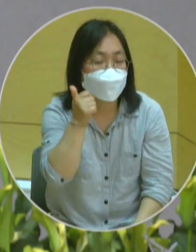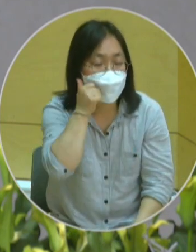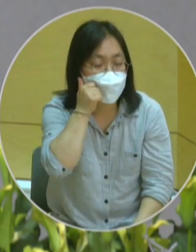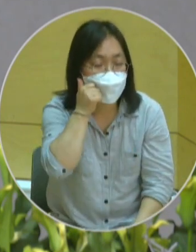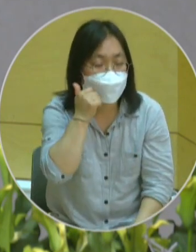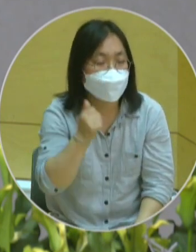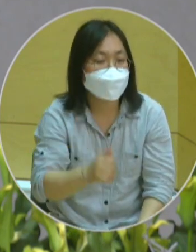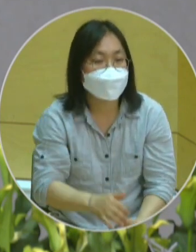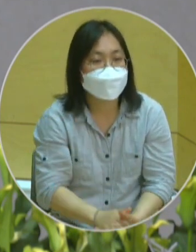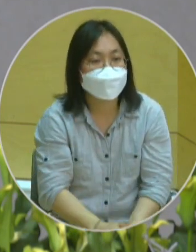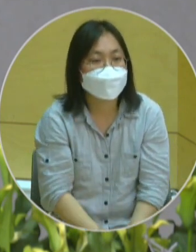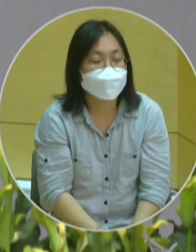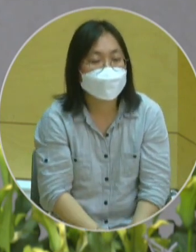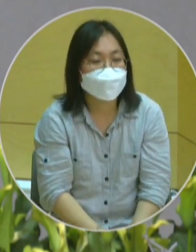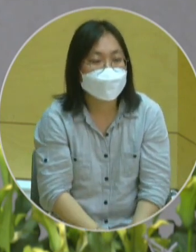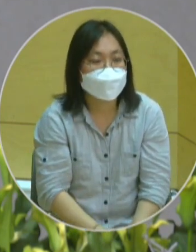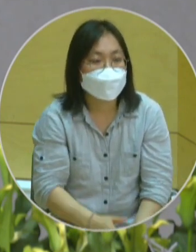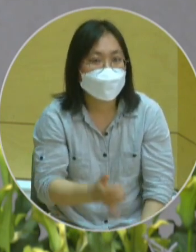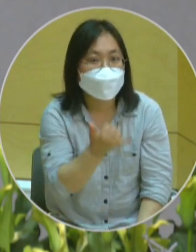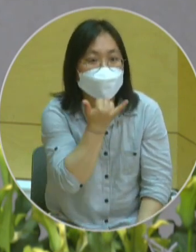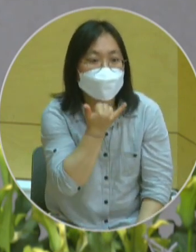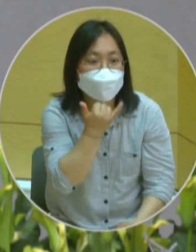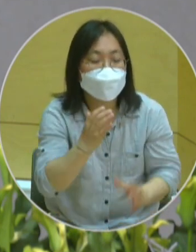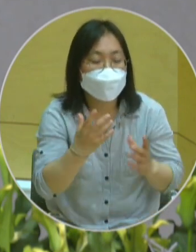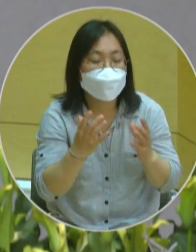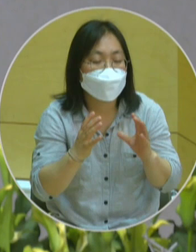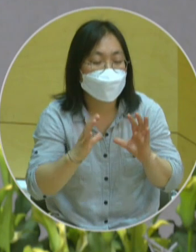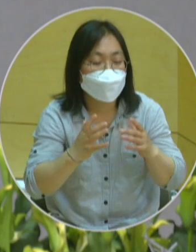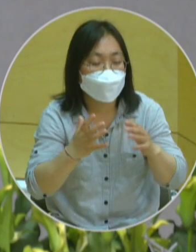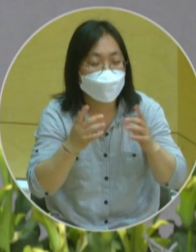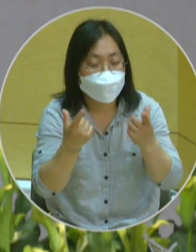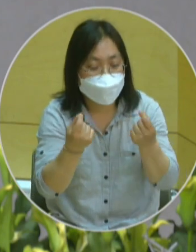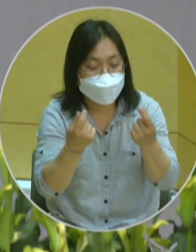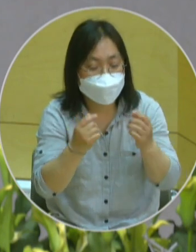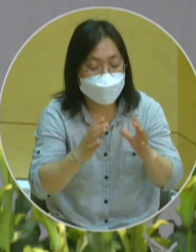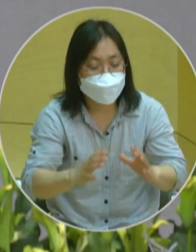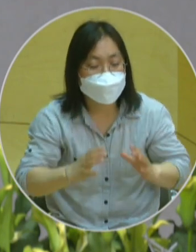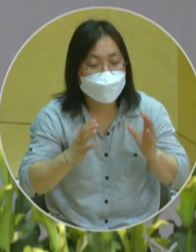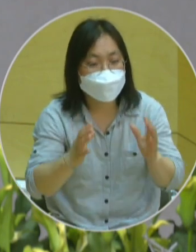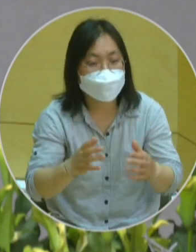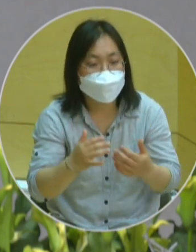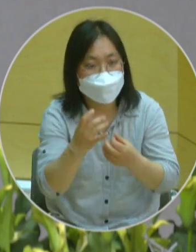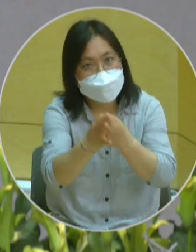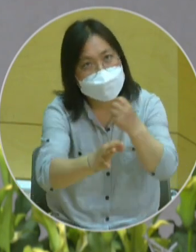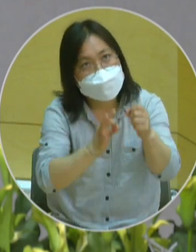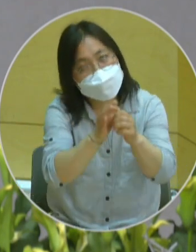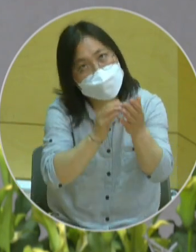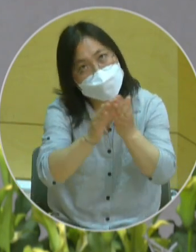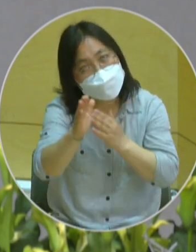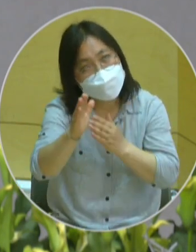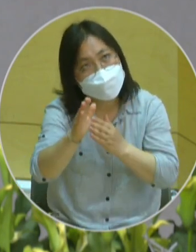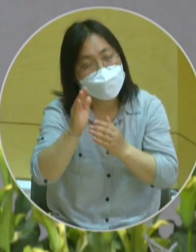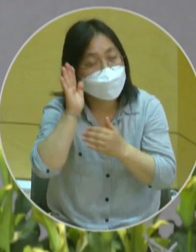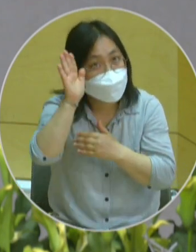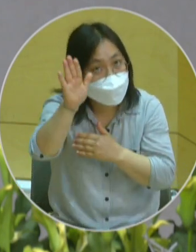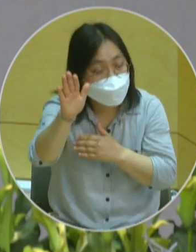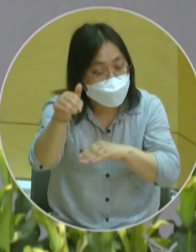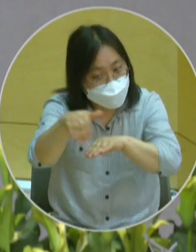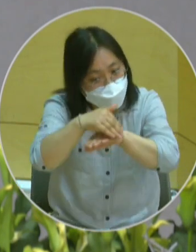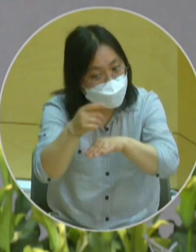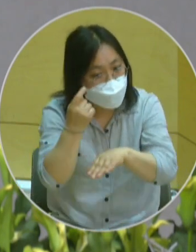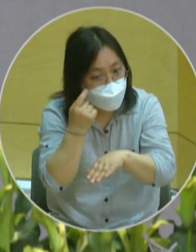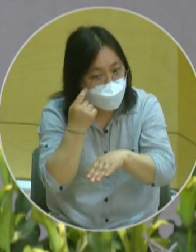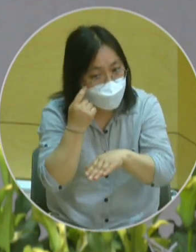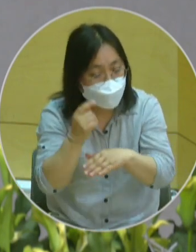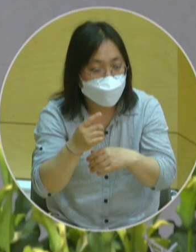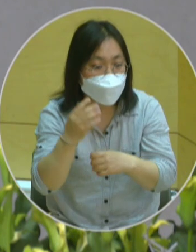거예요. 독일 같은 데서는 10년마다 미래를 내다보는 것 뭐 그렇게 예측도 하고 요즘 저희들은 한국에는 1년마다